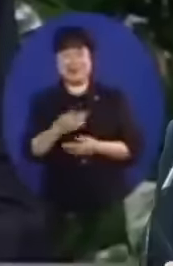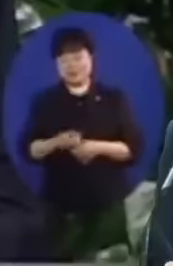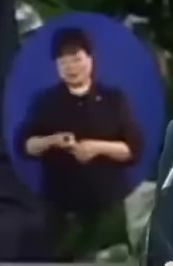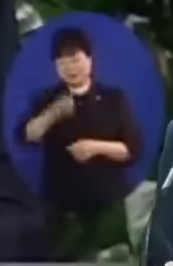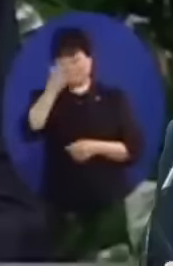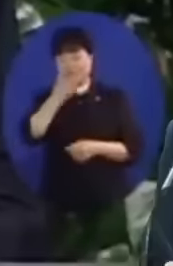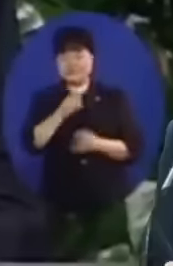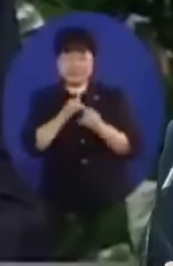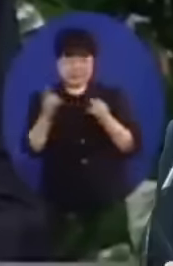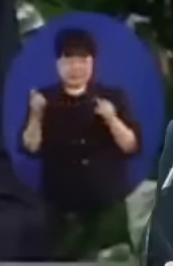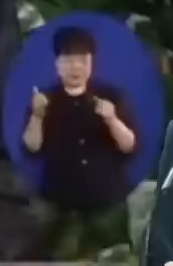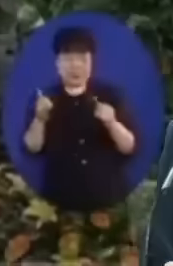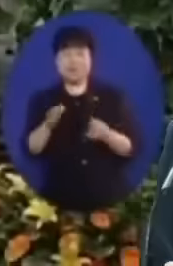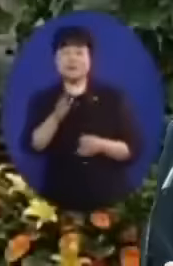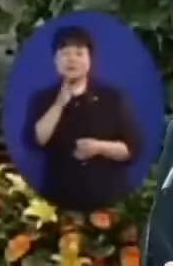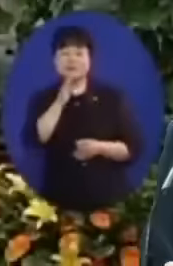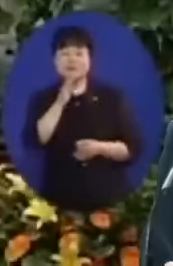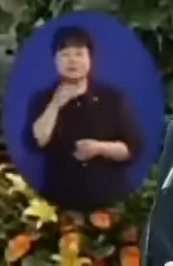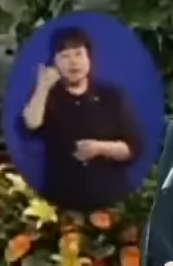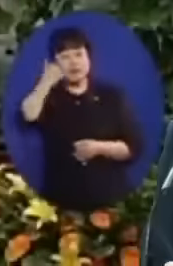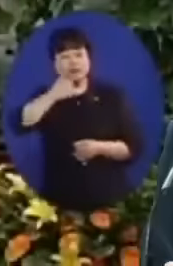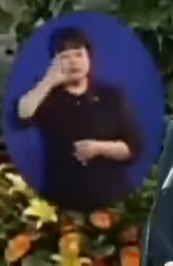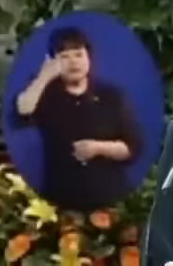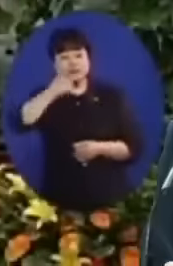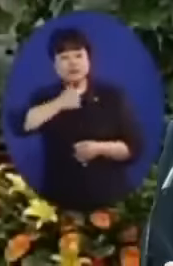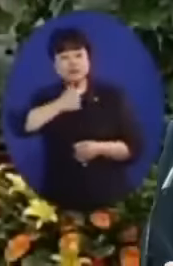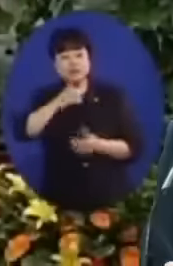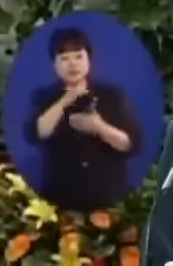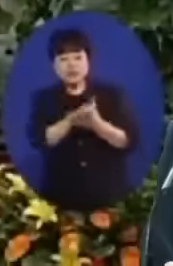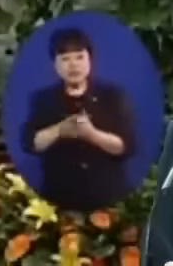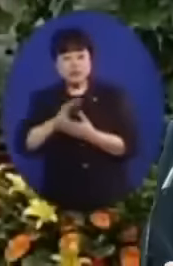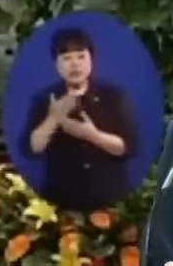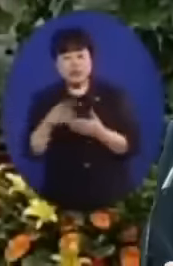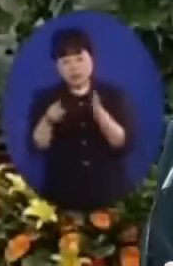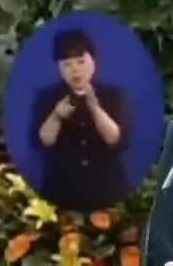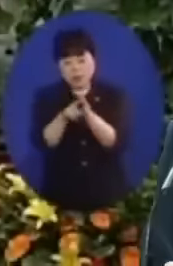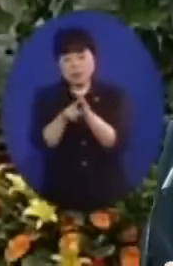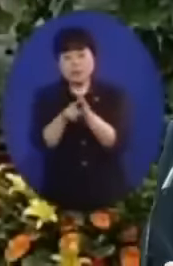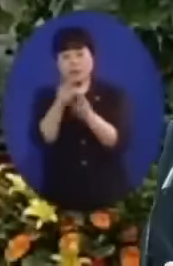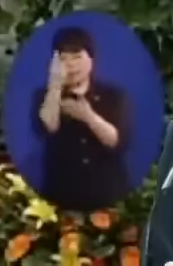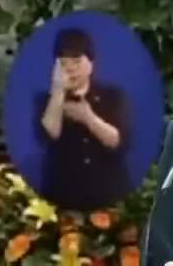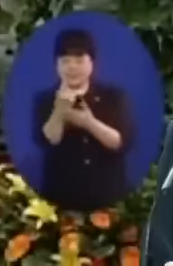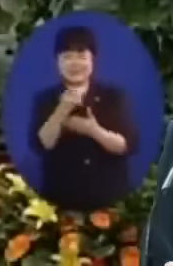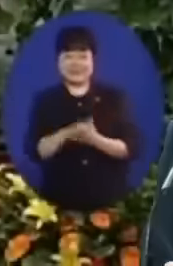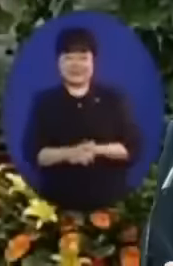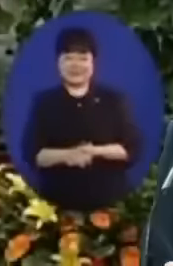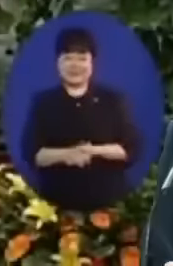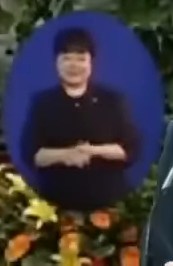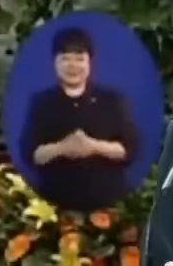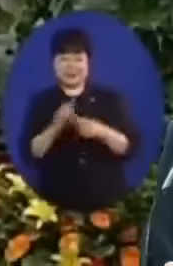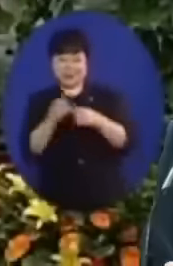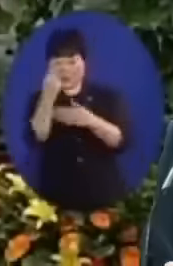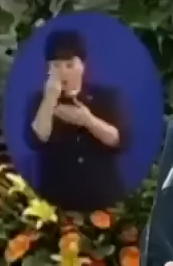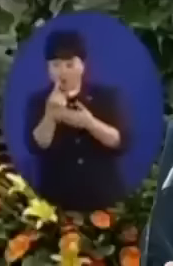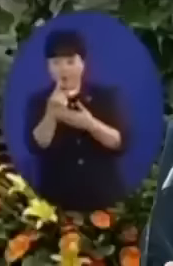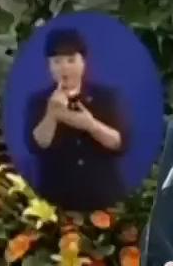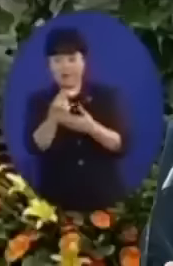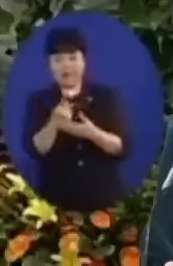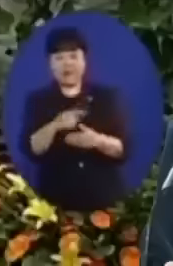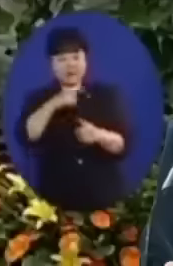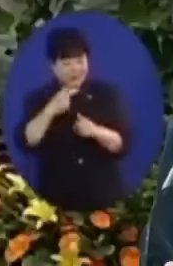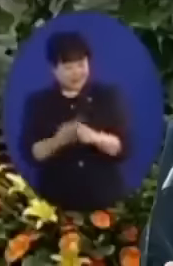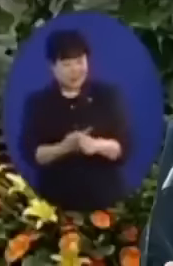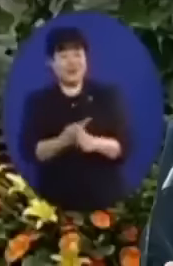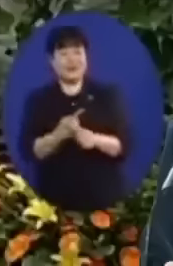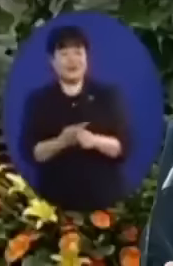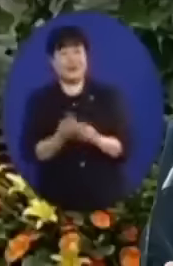못난 인간도 어떤 누구의 친구가 되기 위하여 나가는 것입니다. 교회에 나가면 자연적으로